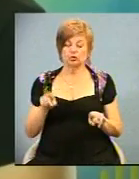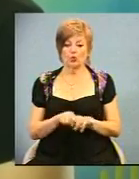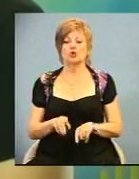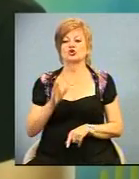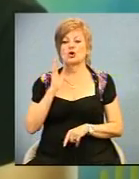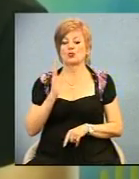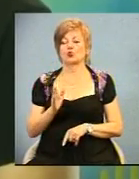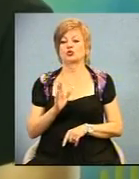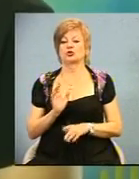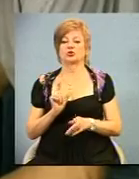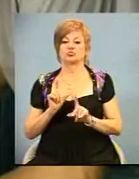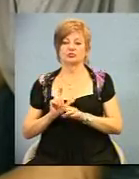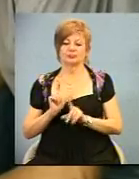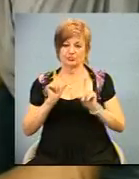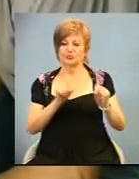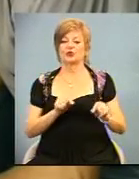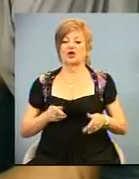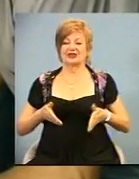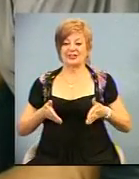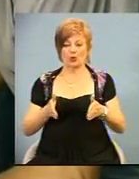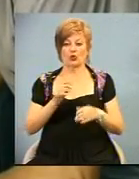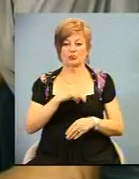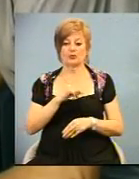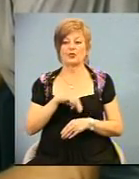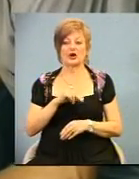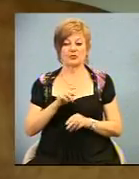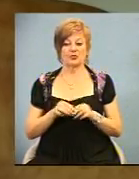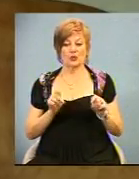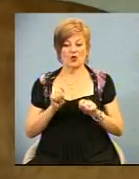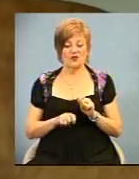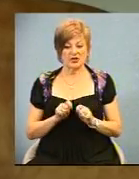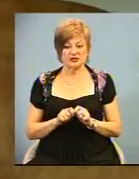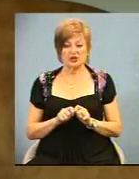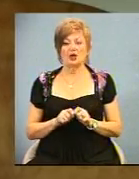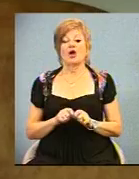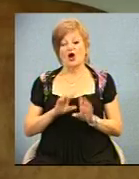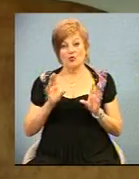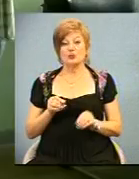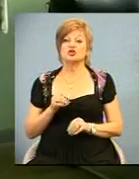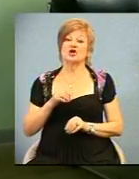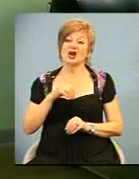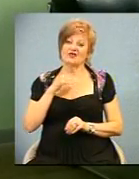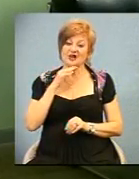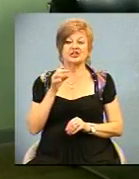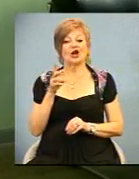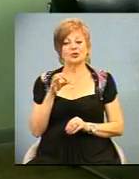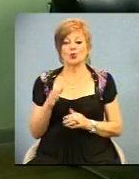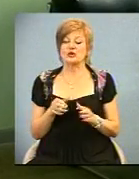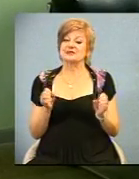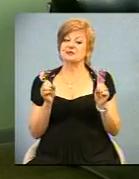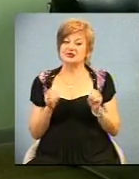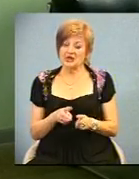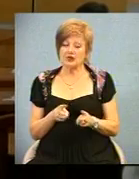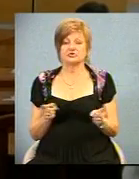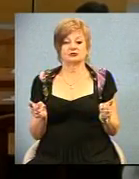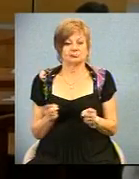будуть йти на цю роботу. Бажаючих зробити військову службу своєю професією в Запорізькій області вистачає, але не так легко знайти спеціалістів із окремих